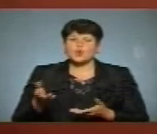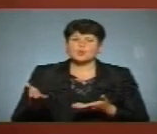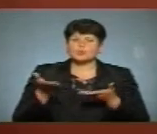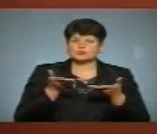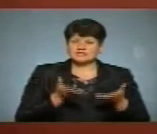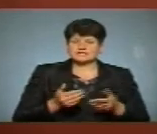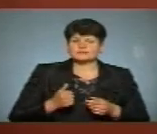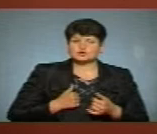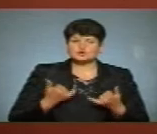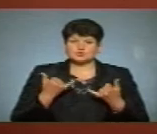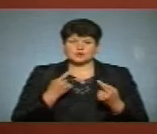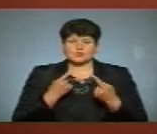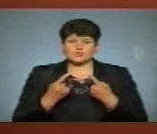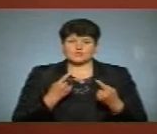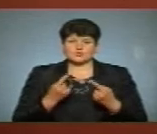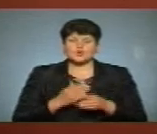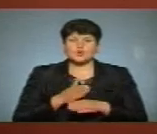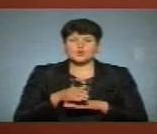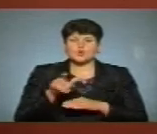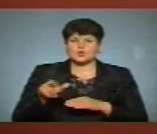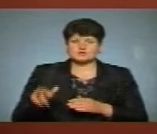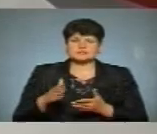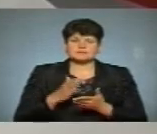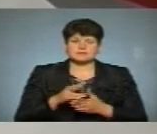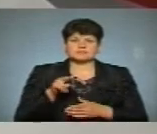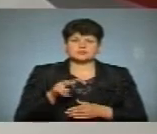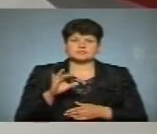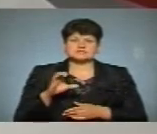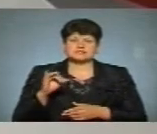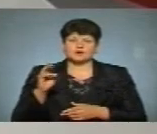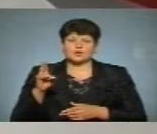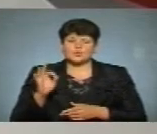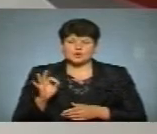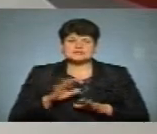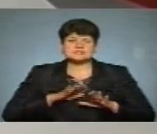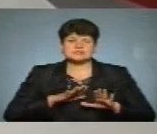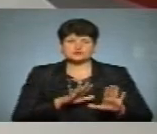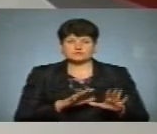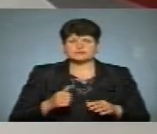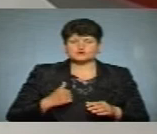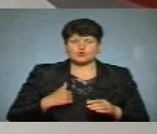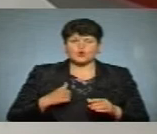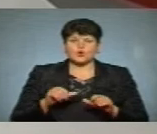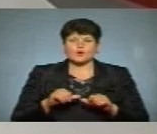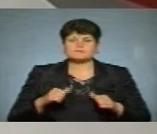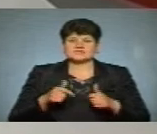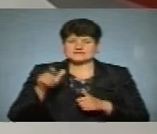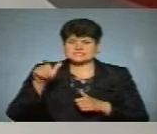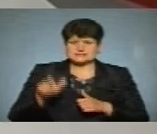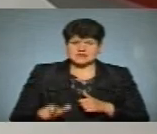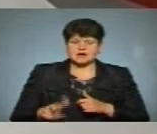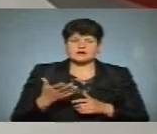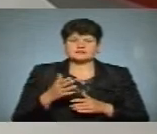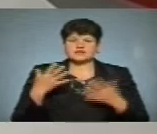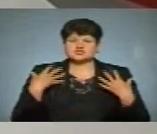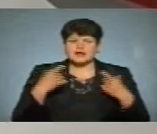війська, говоримо сьогодні. Гостем студії є Петро Сирко, заступник військового комісара Тернопільського обласного військомату,